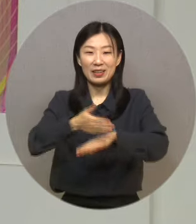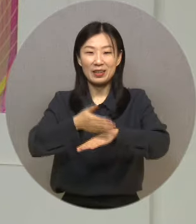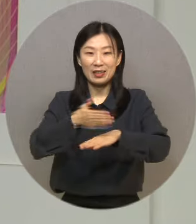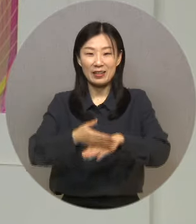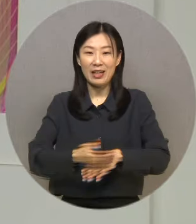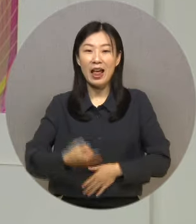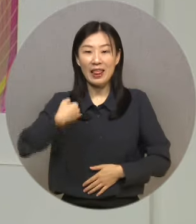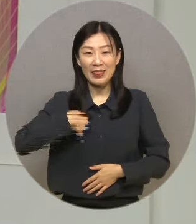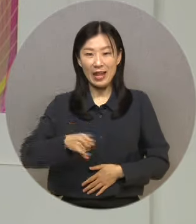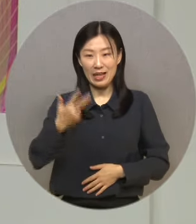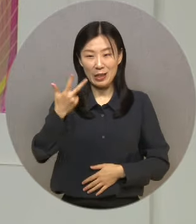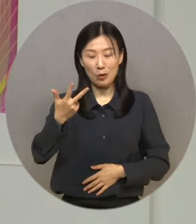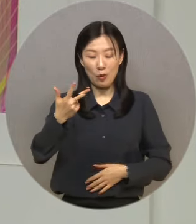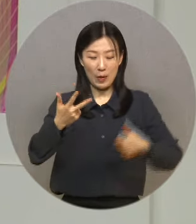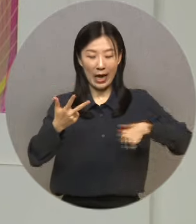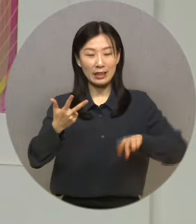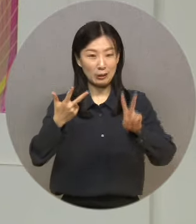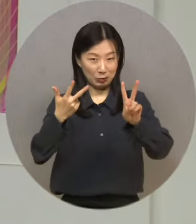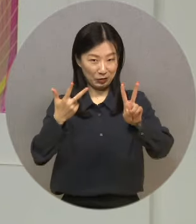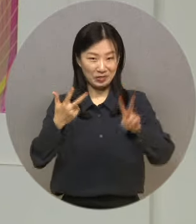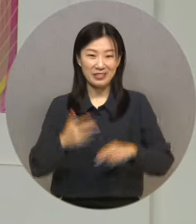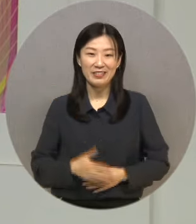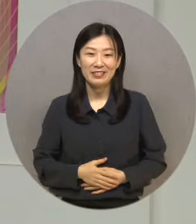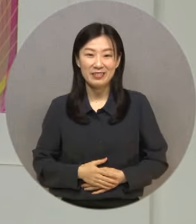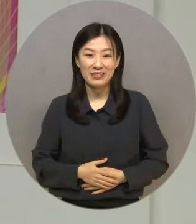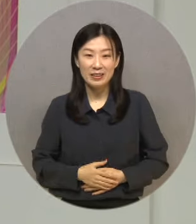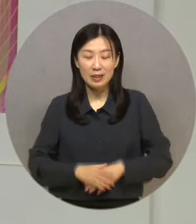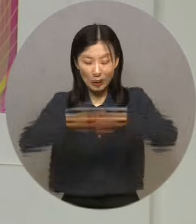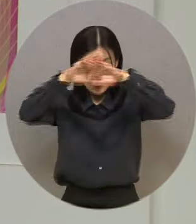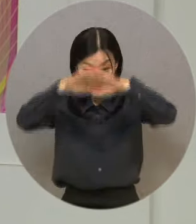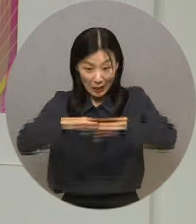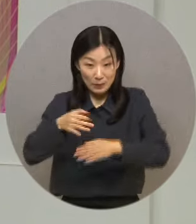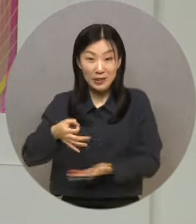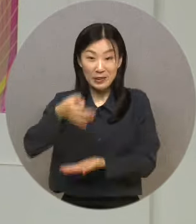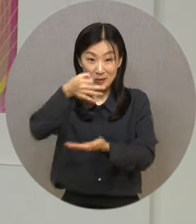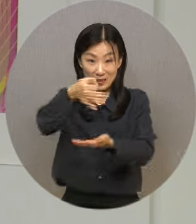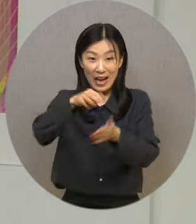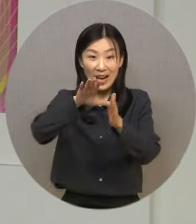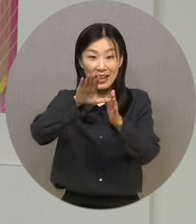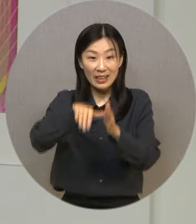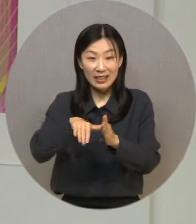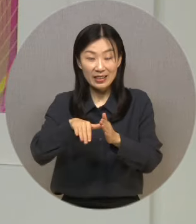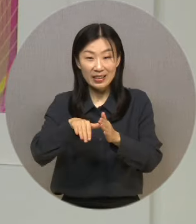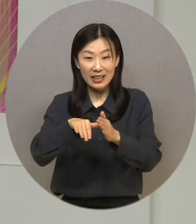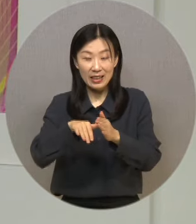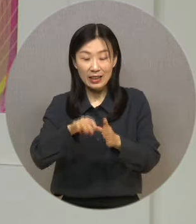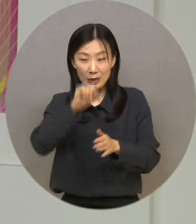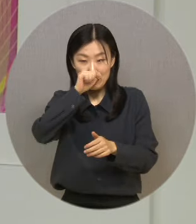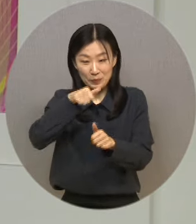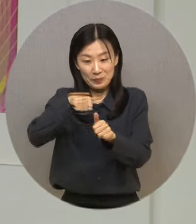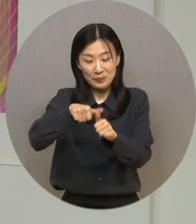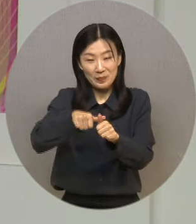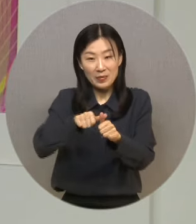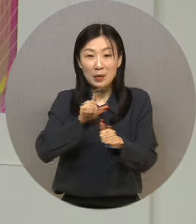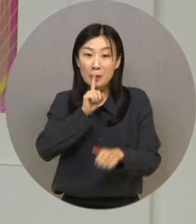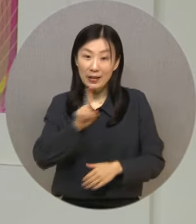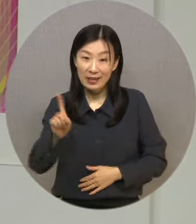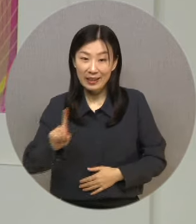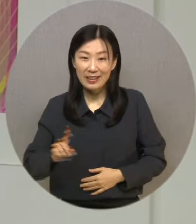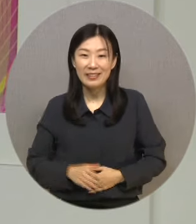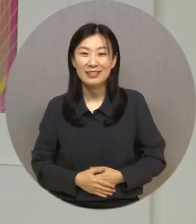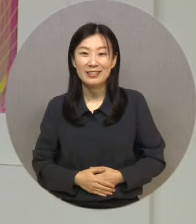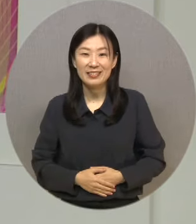아들들이거든요. 네. 그러면 이제 이 세뱃돈을 주실 때 네. 어떤 덕담을 하시면서 주시나요?